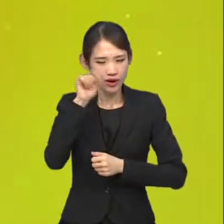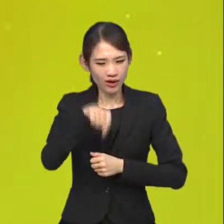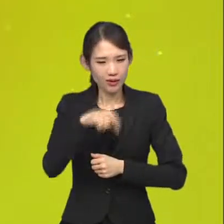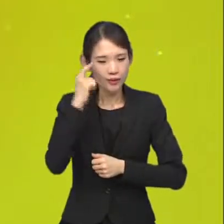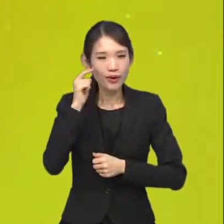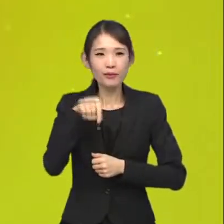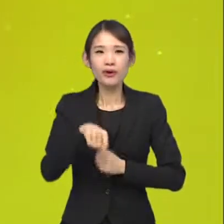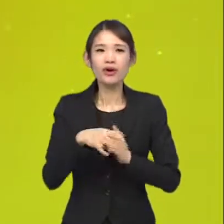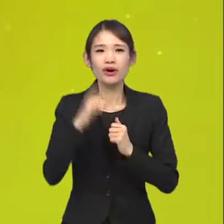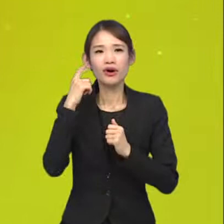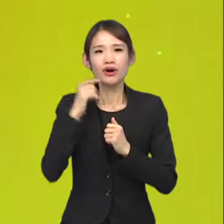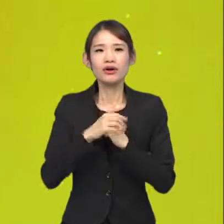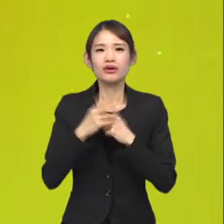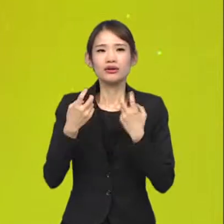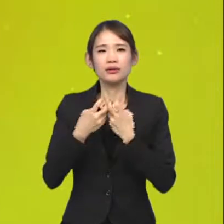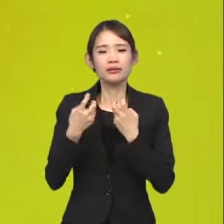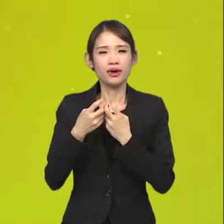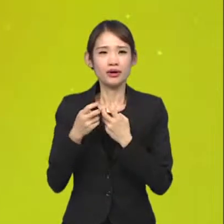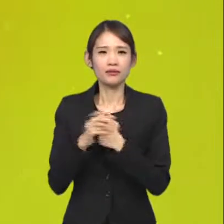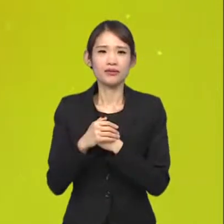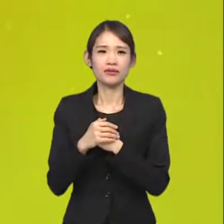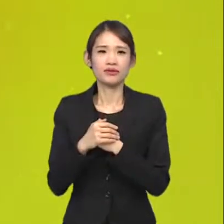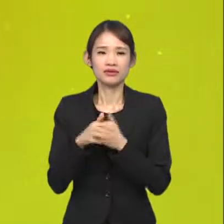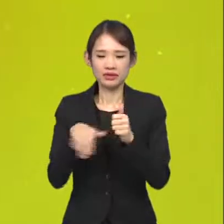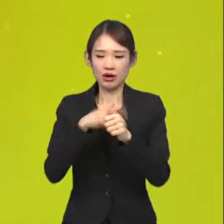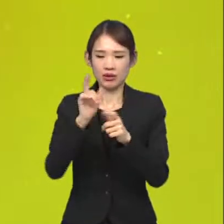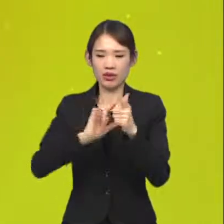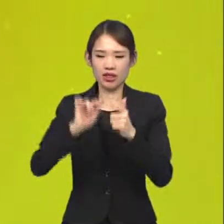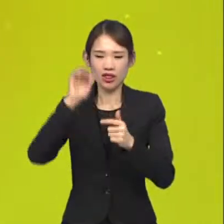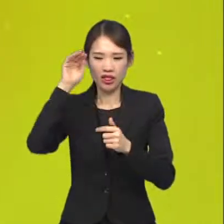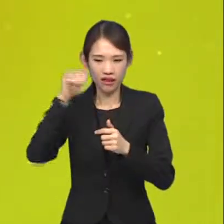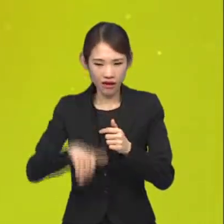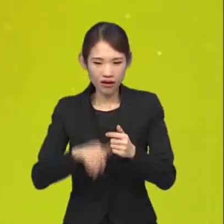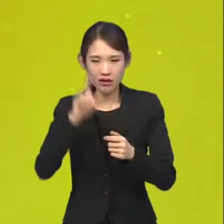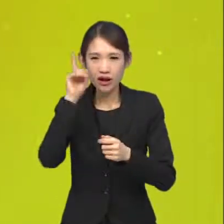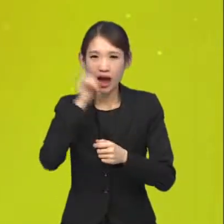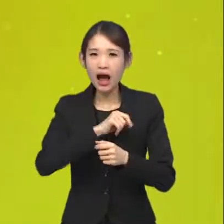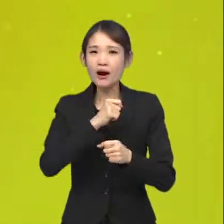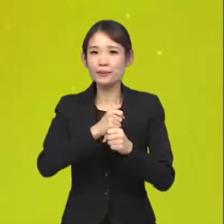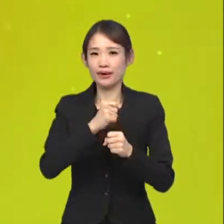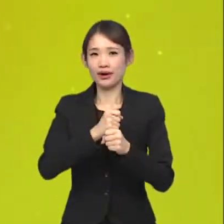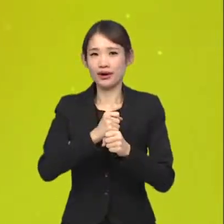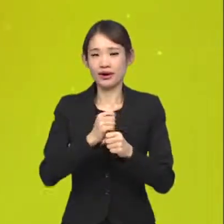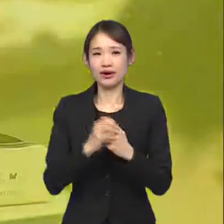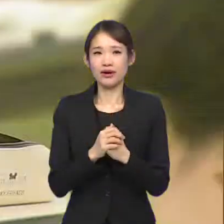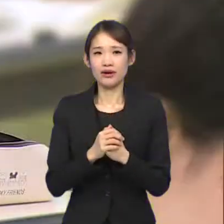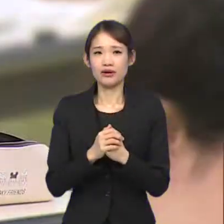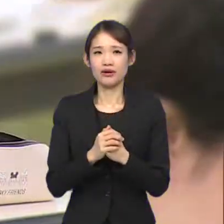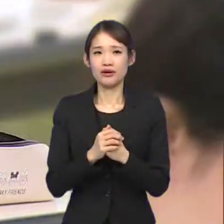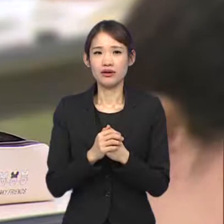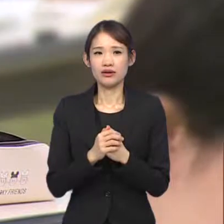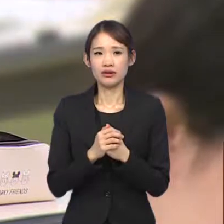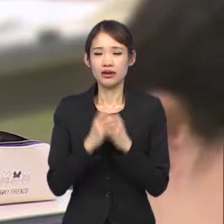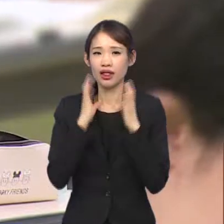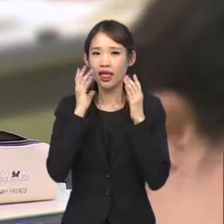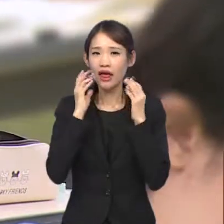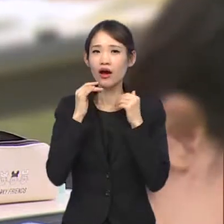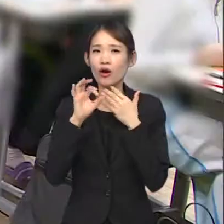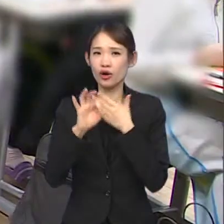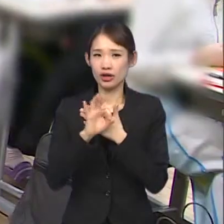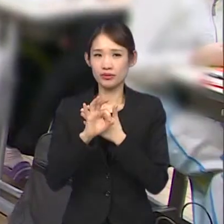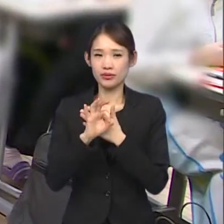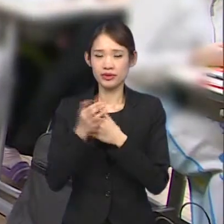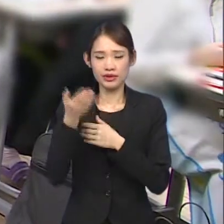그런 방법은 사실 상황을 더 악화시킬 뿐이고요 4 2 어져 학년도 나이가 어린 친구들은